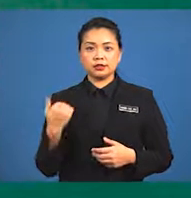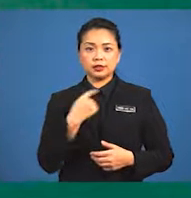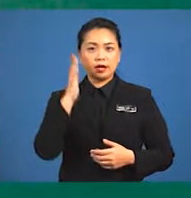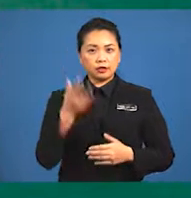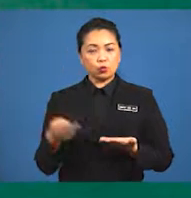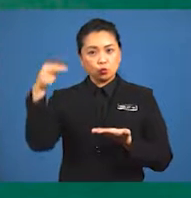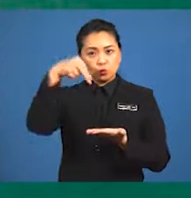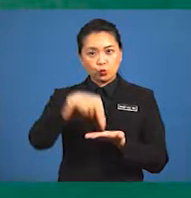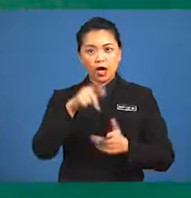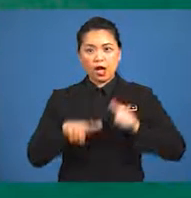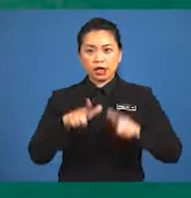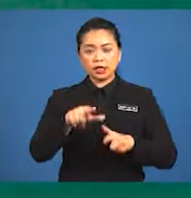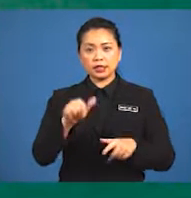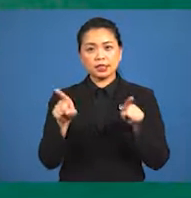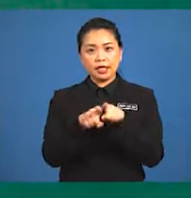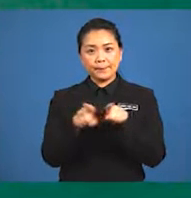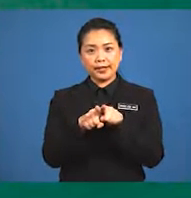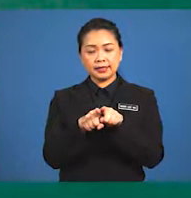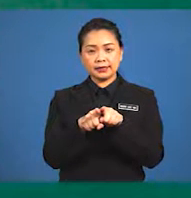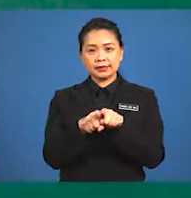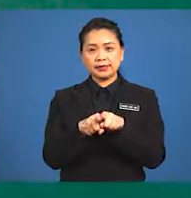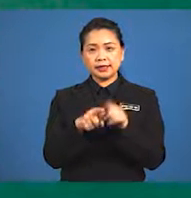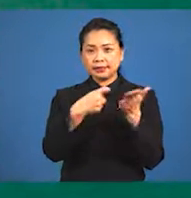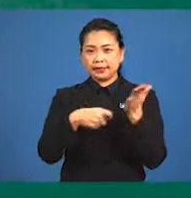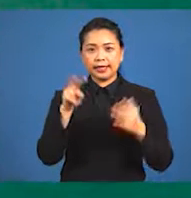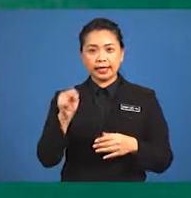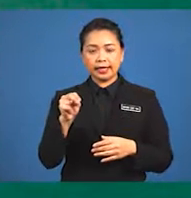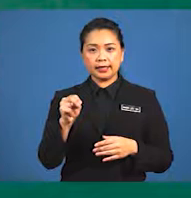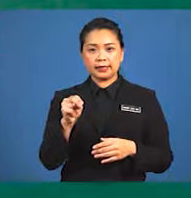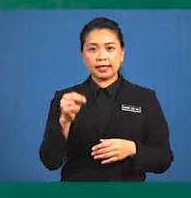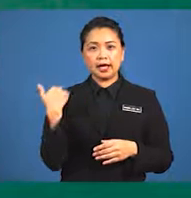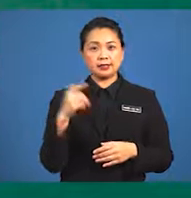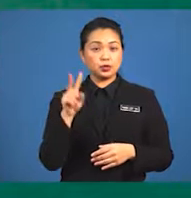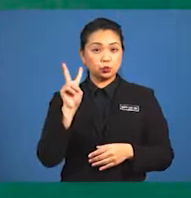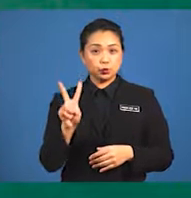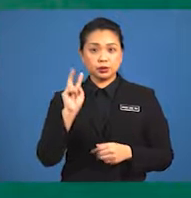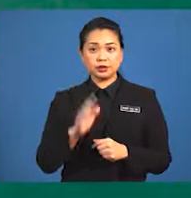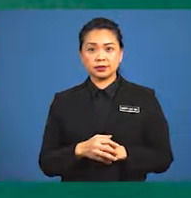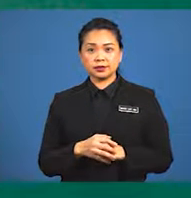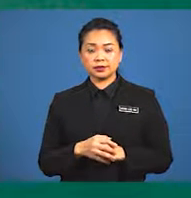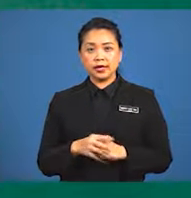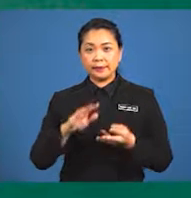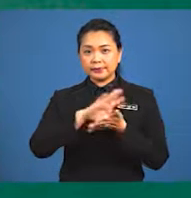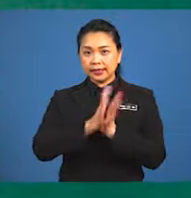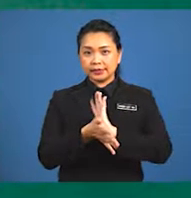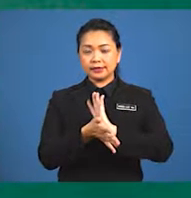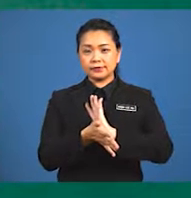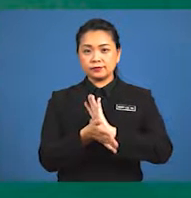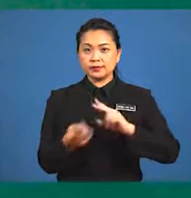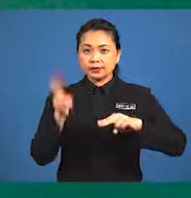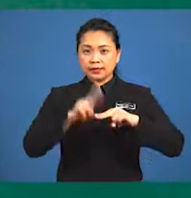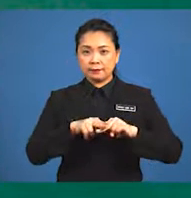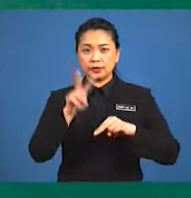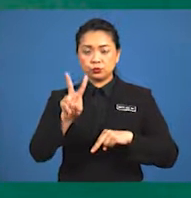sama. Nilai N kita pada sebutan kedua ialah 2. Maka, tambah